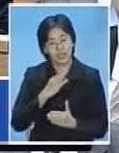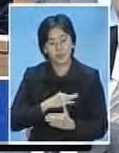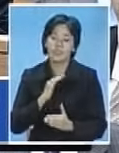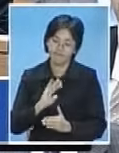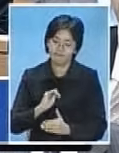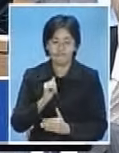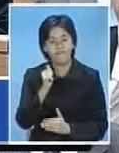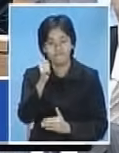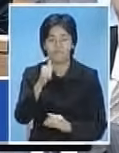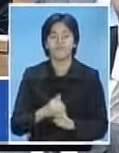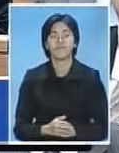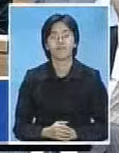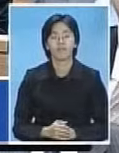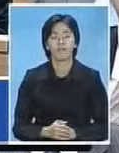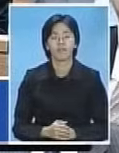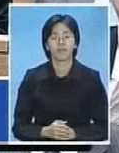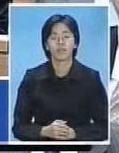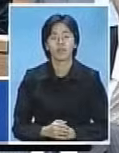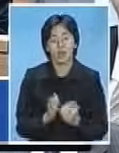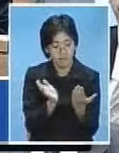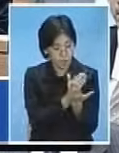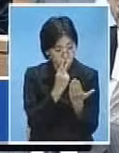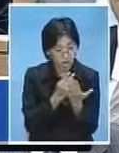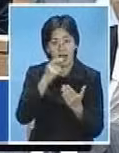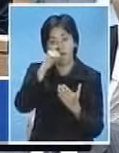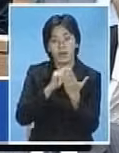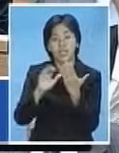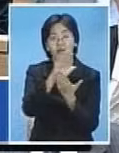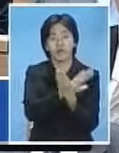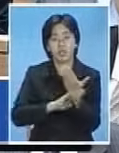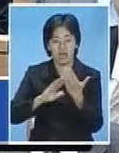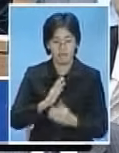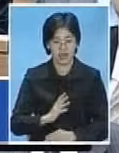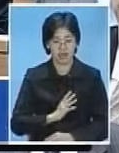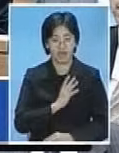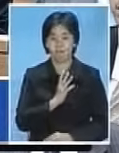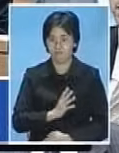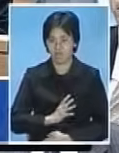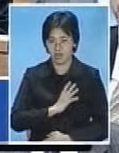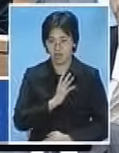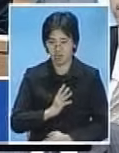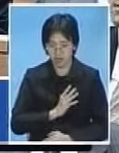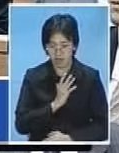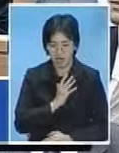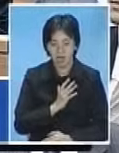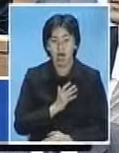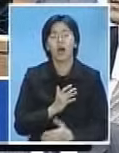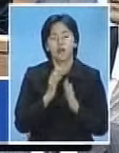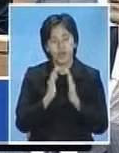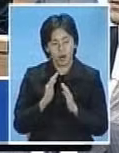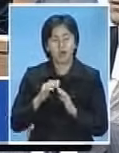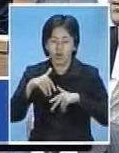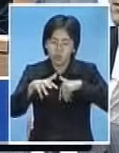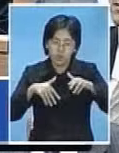ากขึ้นคืออารัมภบทที่บอกว่าประเทศไทยมีเกียรติภูมิมีศักดิ์ศรีสะสมทางปัญญามาอย่